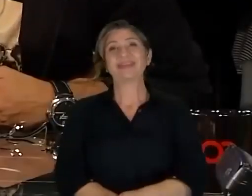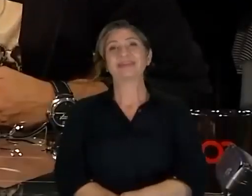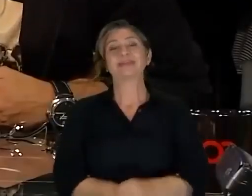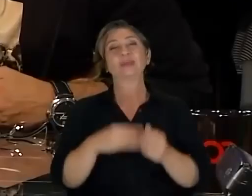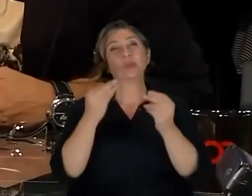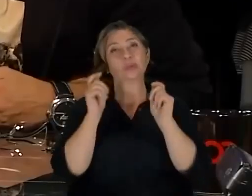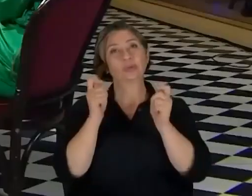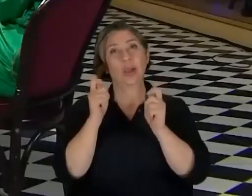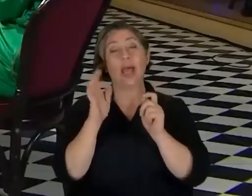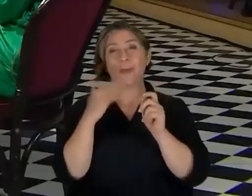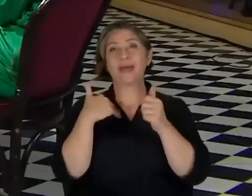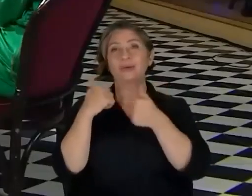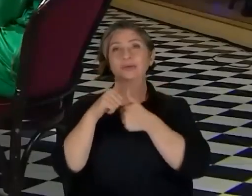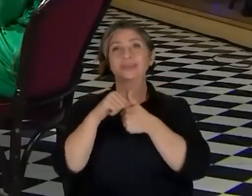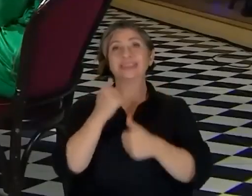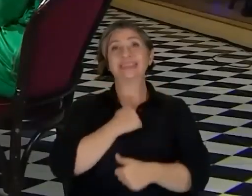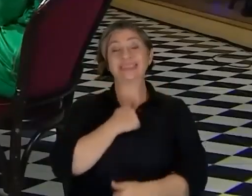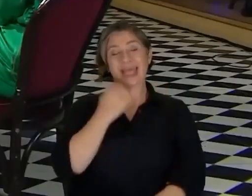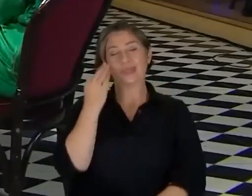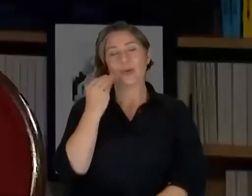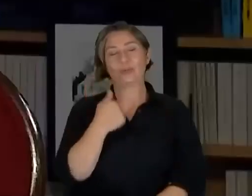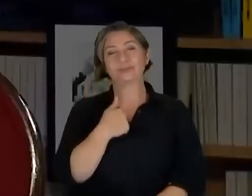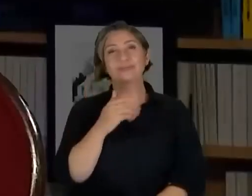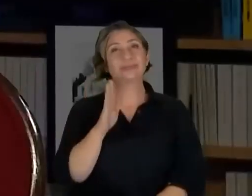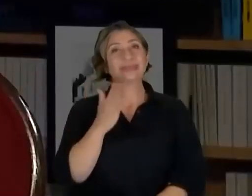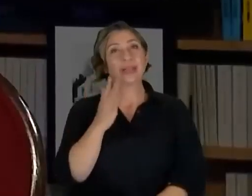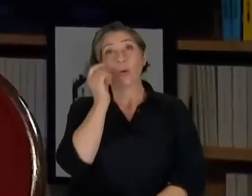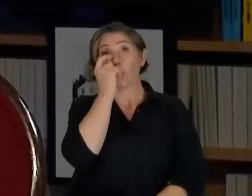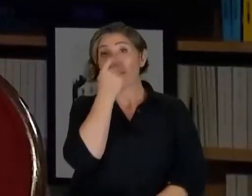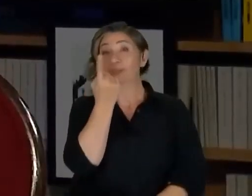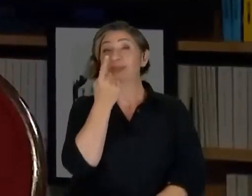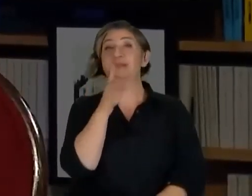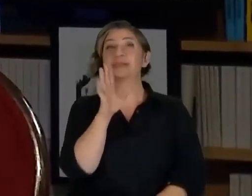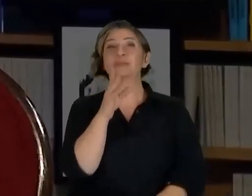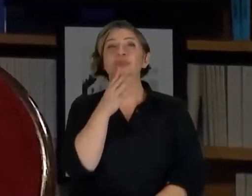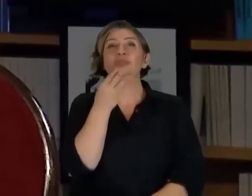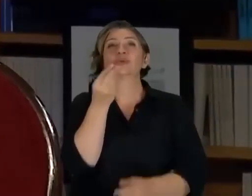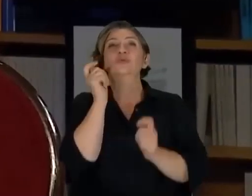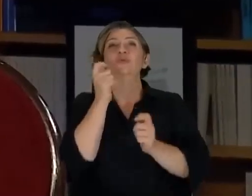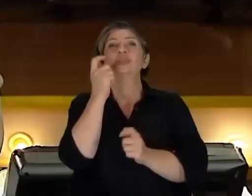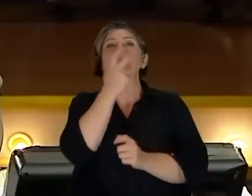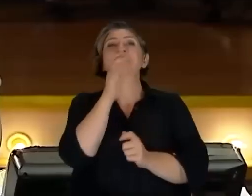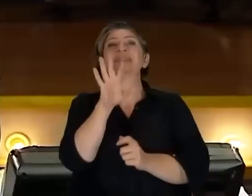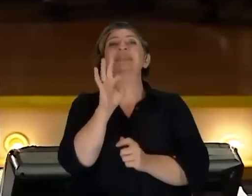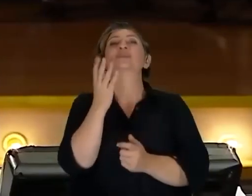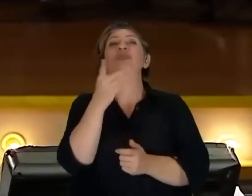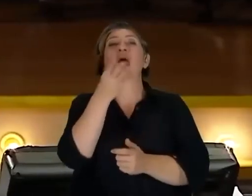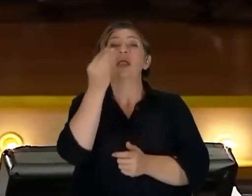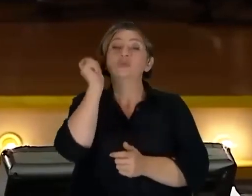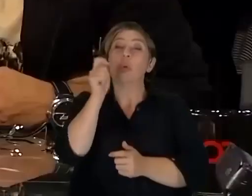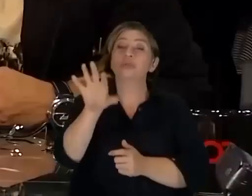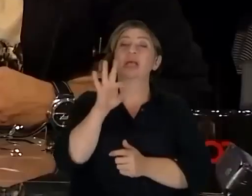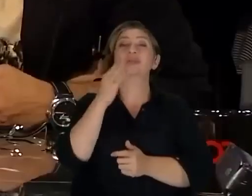Çok zor bir şey. Ama ben kocanızın sıkıntısını anlıyorum. Neden? Kolay bir şey değil. Abi sürekli, bu kadar zor şarkı seçmiyordun ama sen hakikaten en